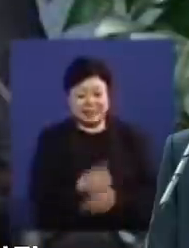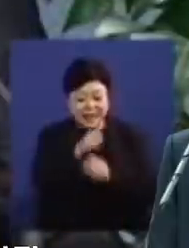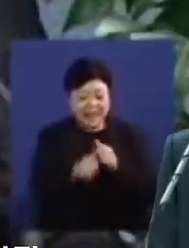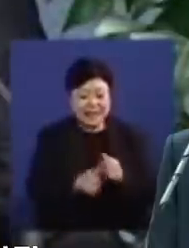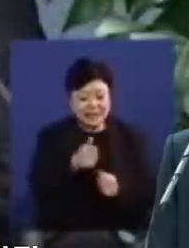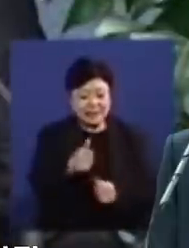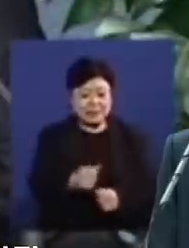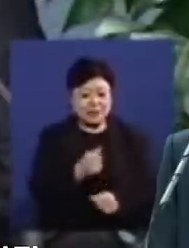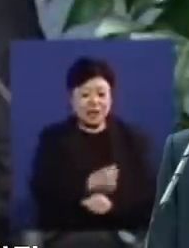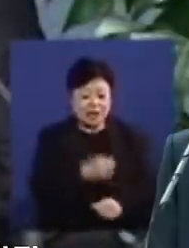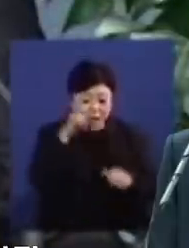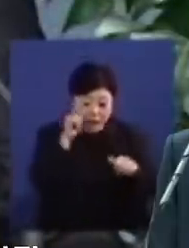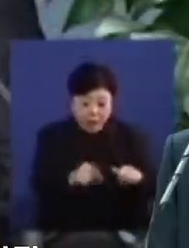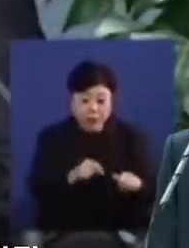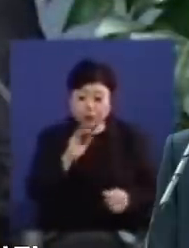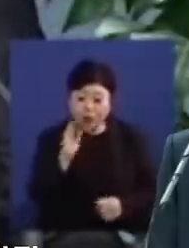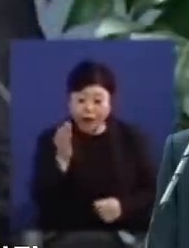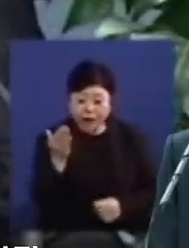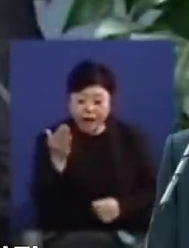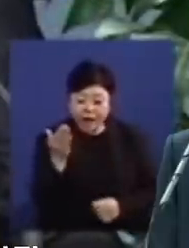하나님이 하라고 하셨으면 하는데